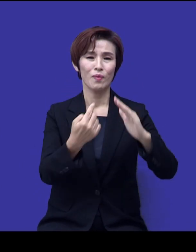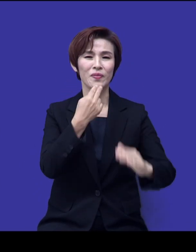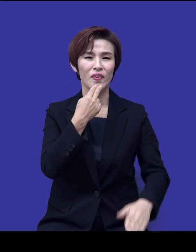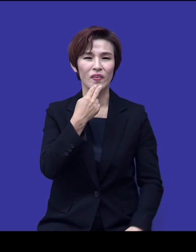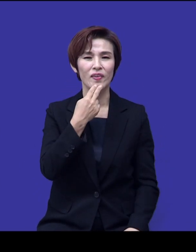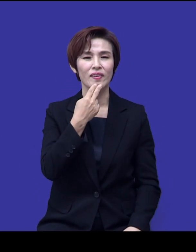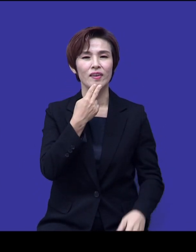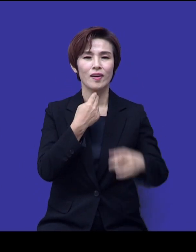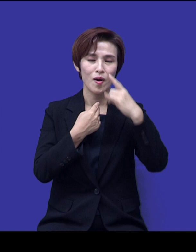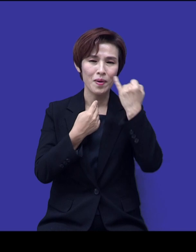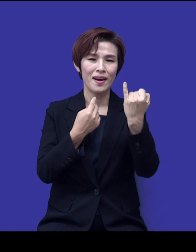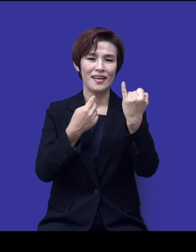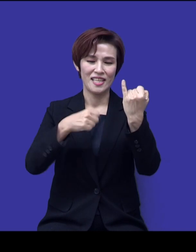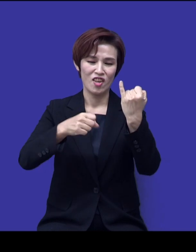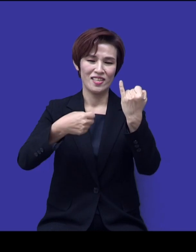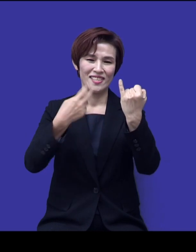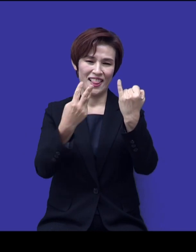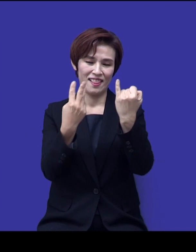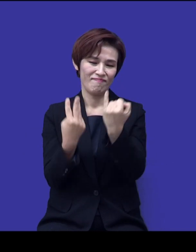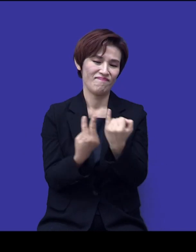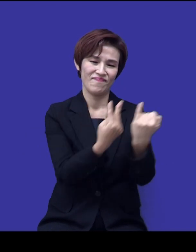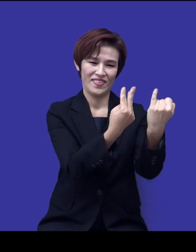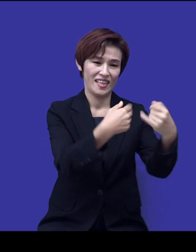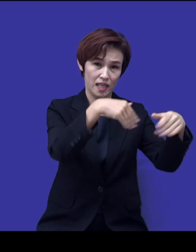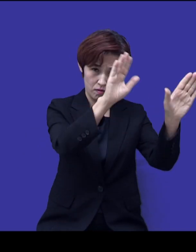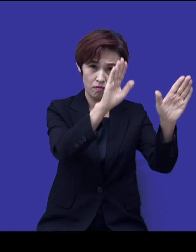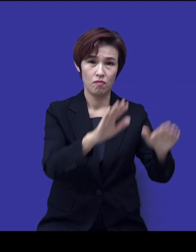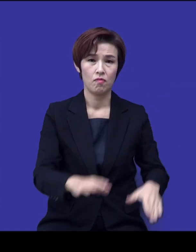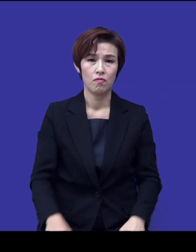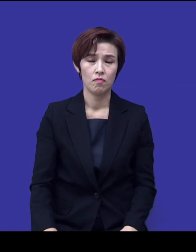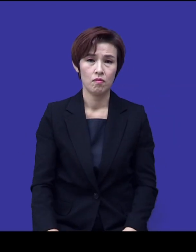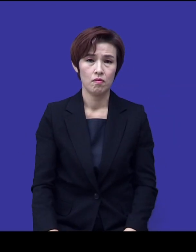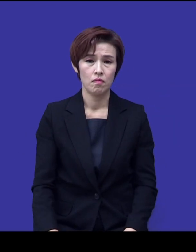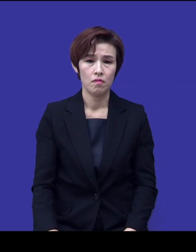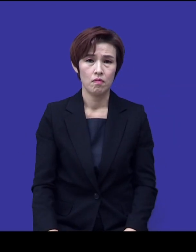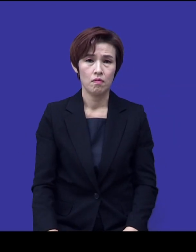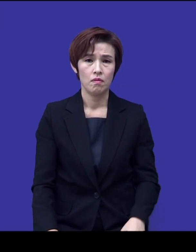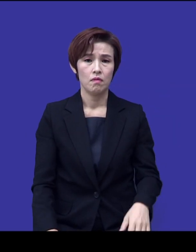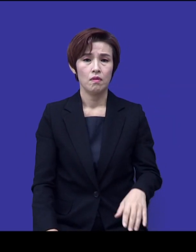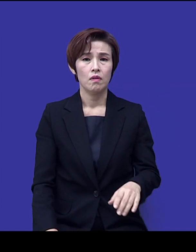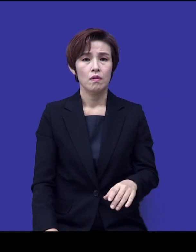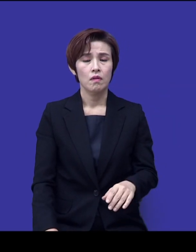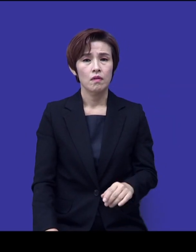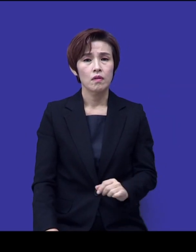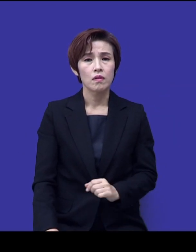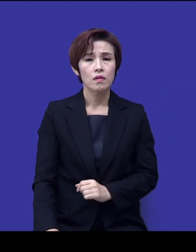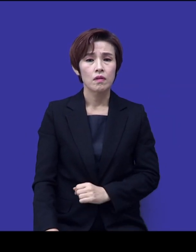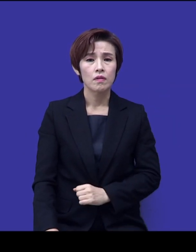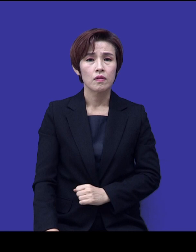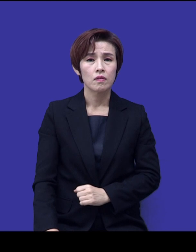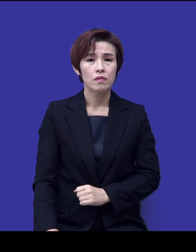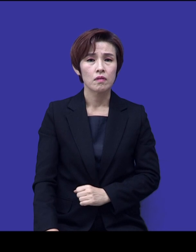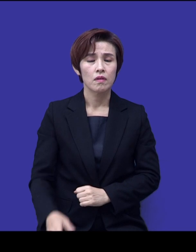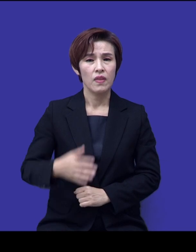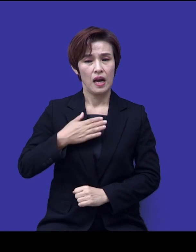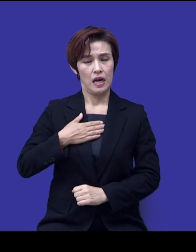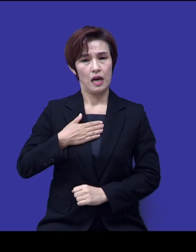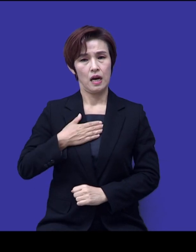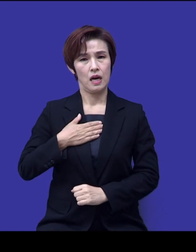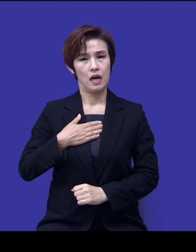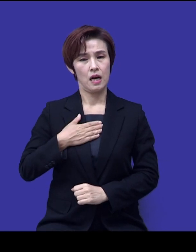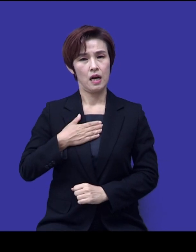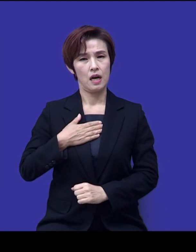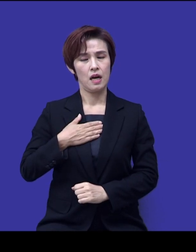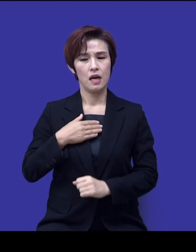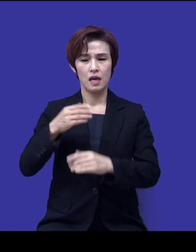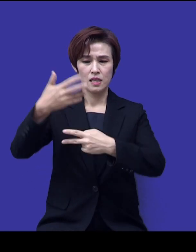같이 따라서 갔어요. 예. 근데 갈 때는 같이 갔어도 됐거든요. 네. 저희 시간적으로 근데 모르겠